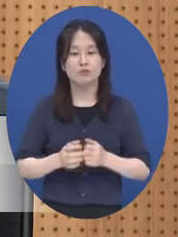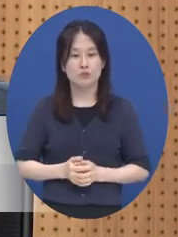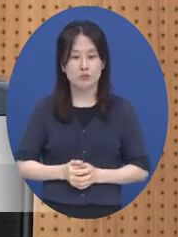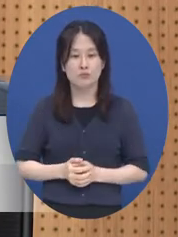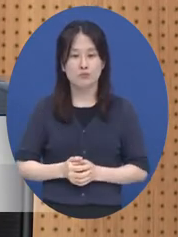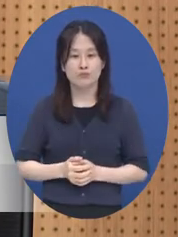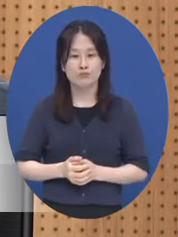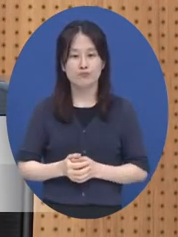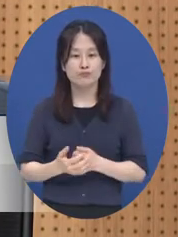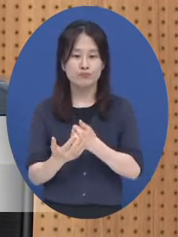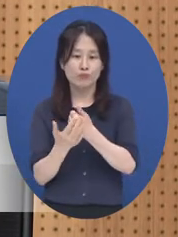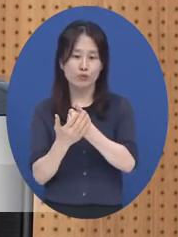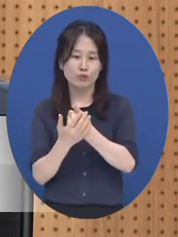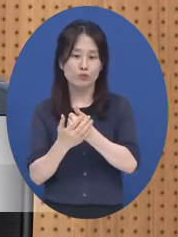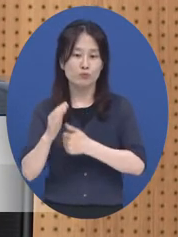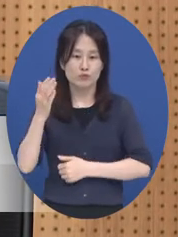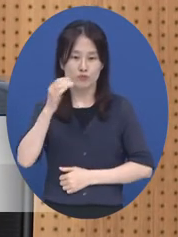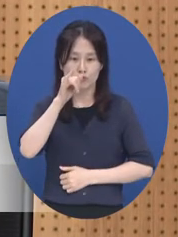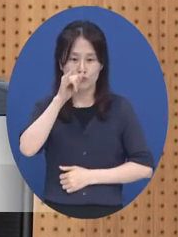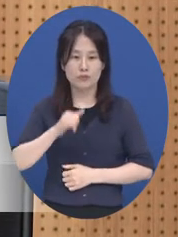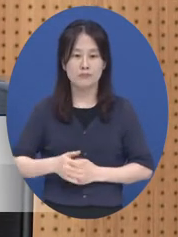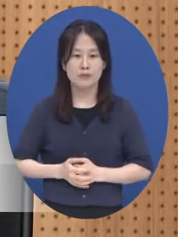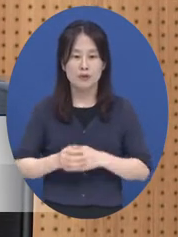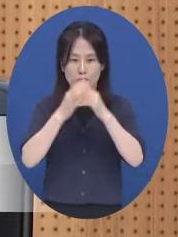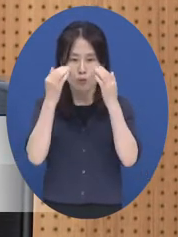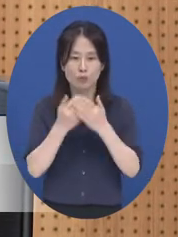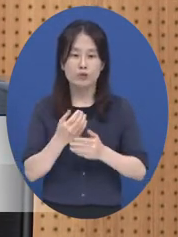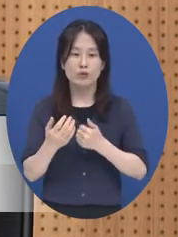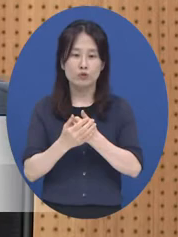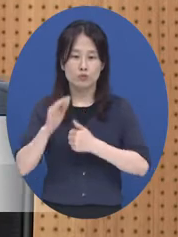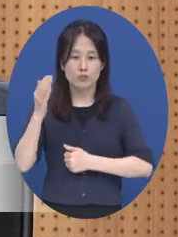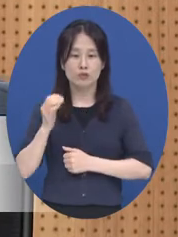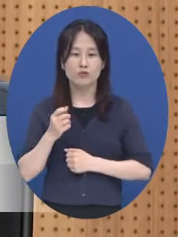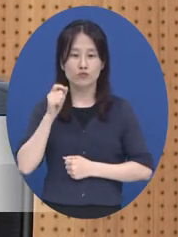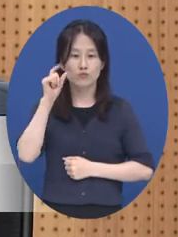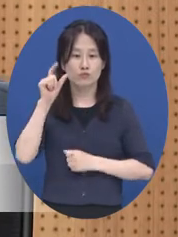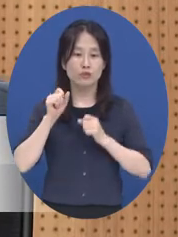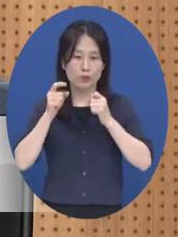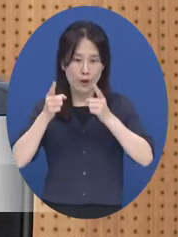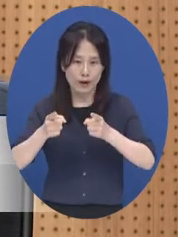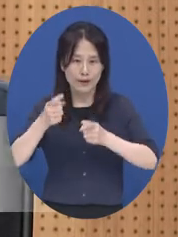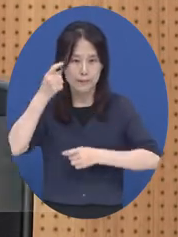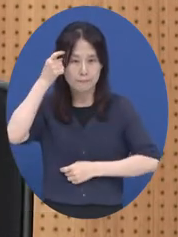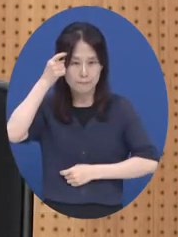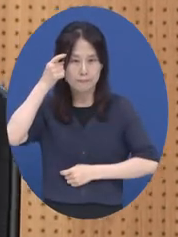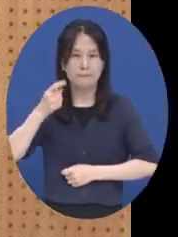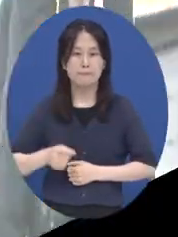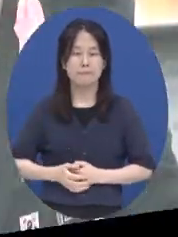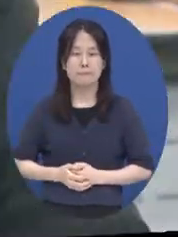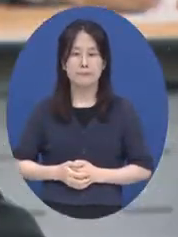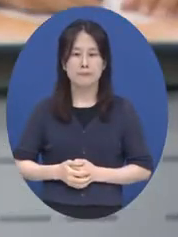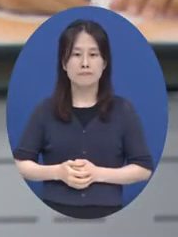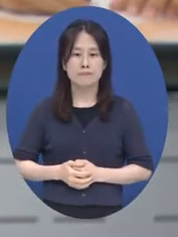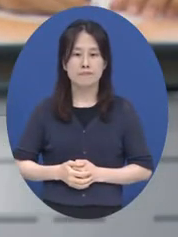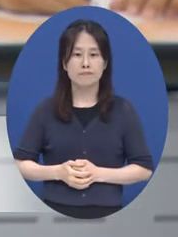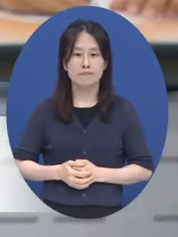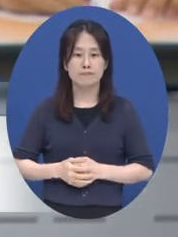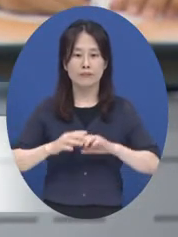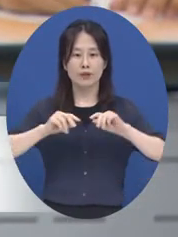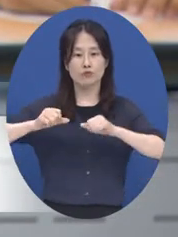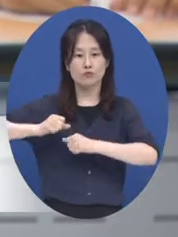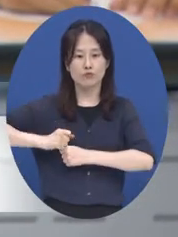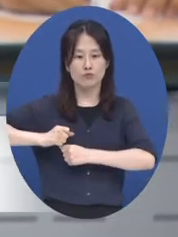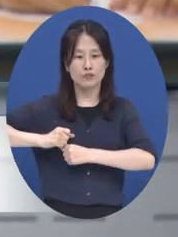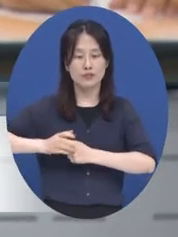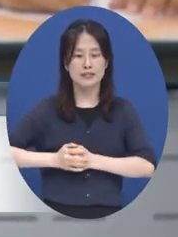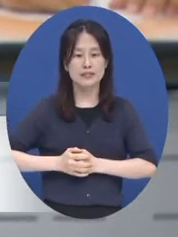민간의 기술 발전에도 크게 도움이 될수 있는, 모두에게 도움이 되는 훌륭한 기회라고 생각됩니다. 육군이